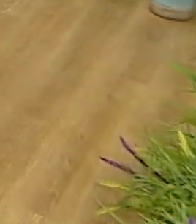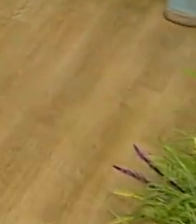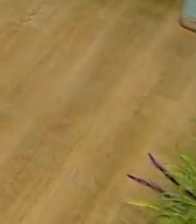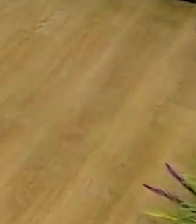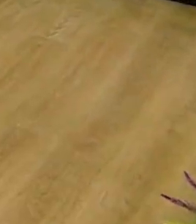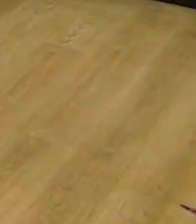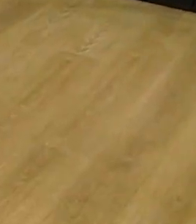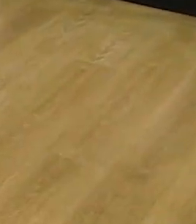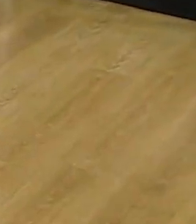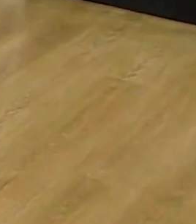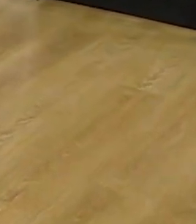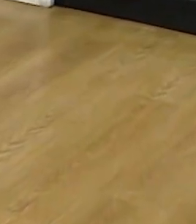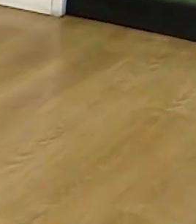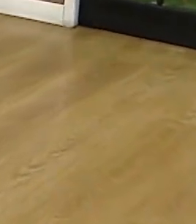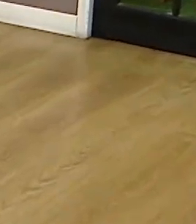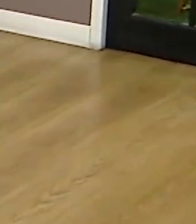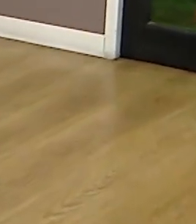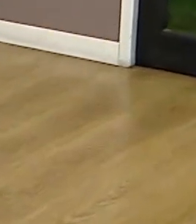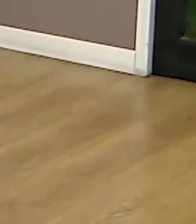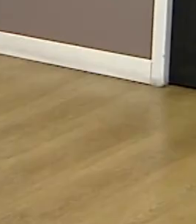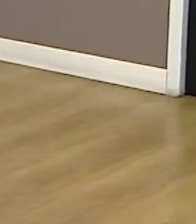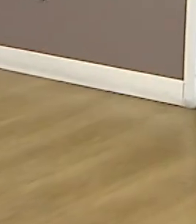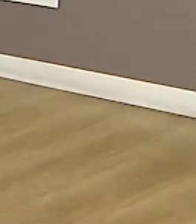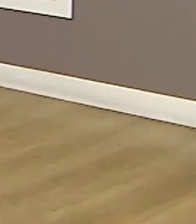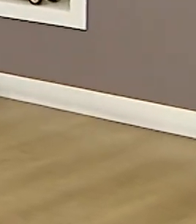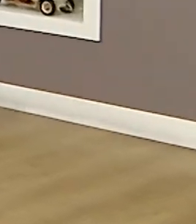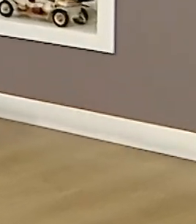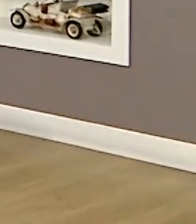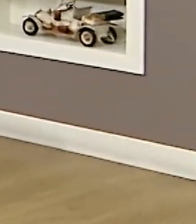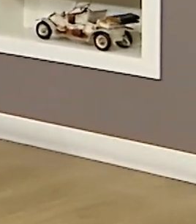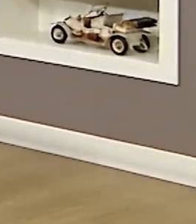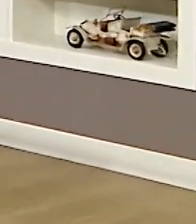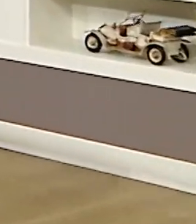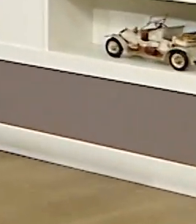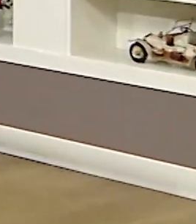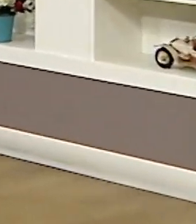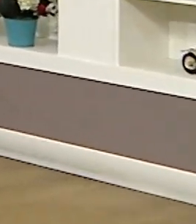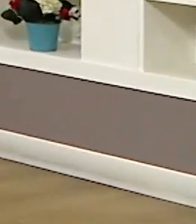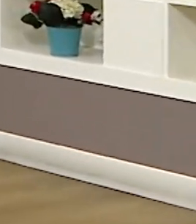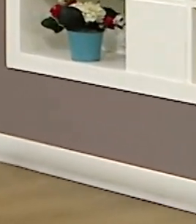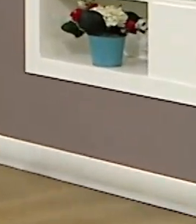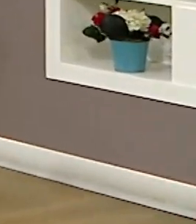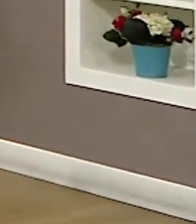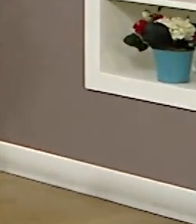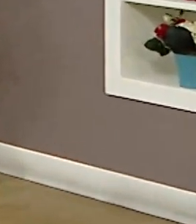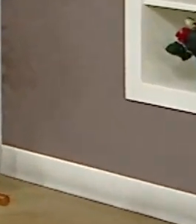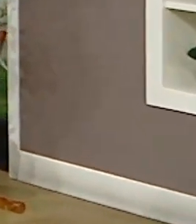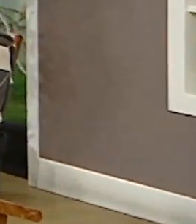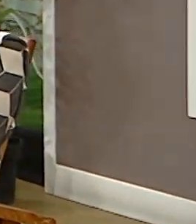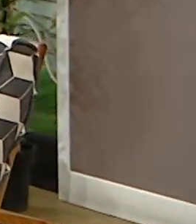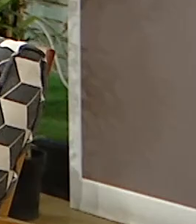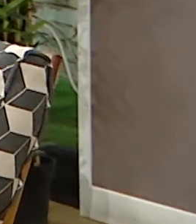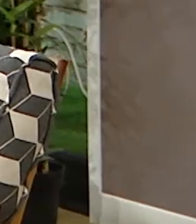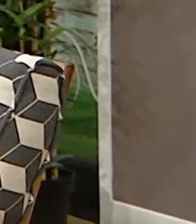Hayırlı sabahlar kıymetli izleyicilerimiz. Bir sabahta daha sizlerle birlikteyiz efendim. Ekranlarınızdayız. Hepiniz Diyanet TV'ye yeni güne